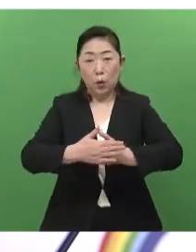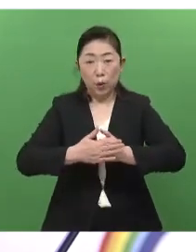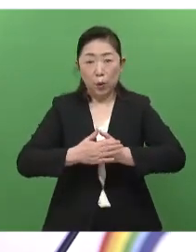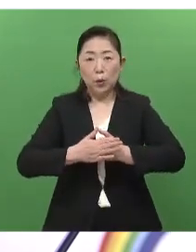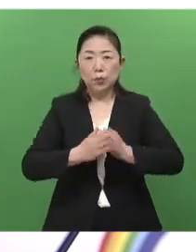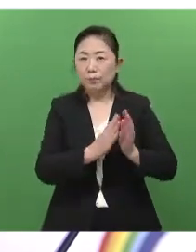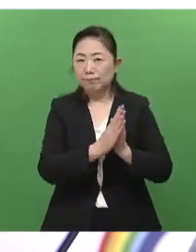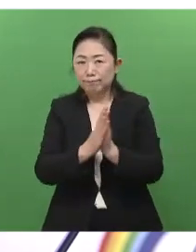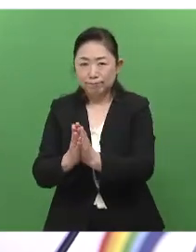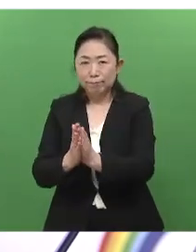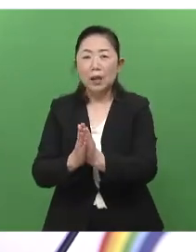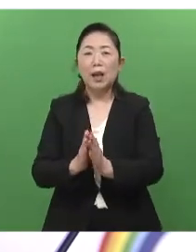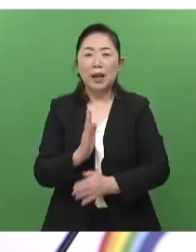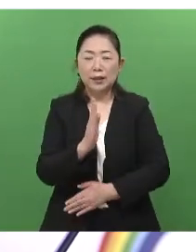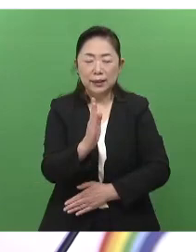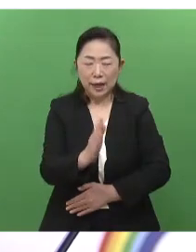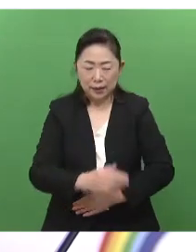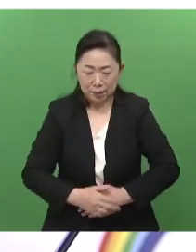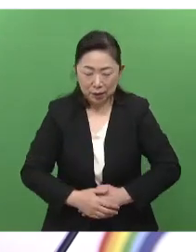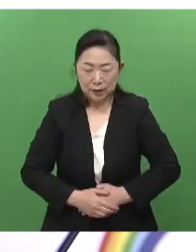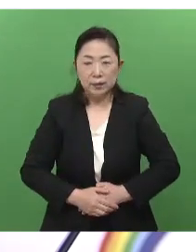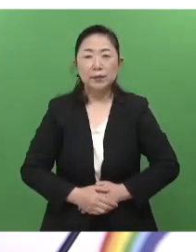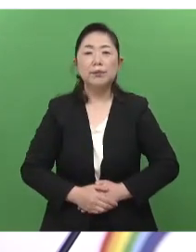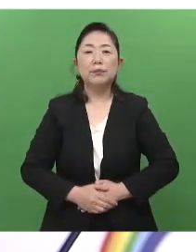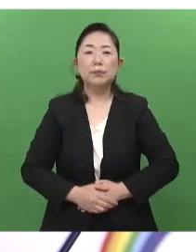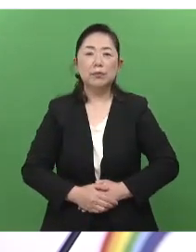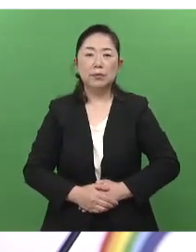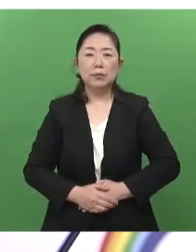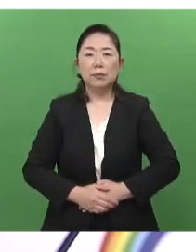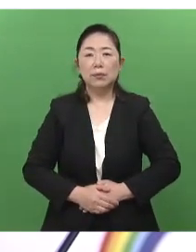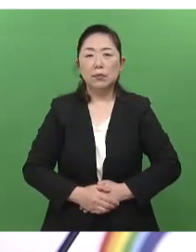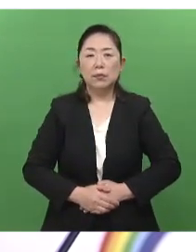ということでありますので、この点も